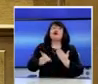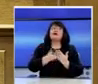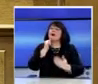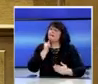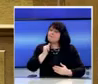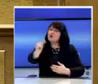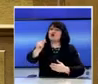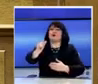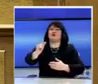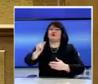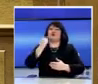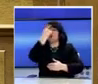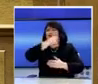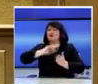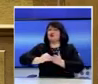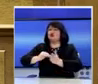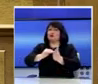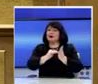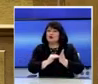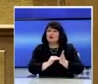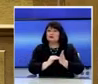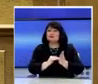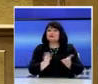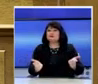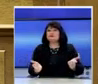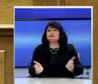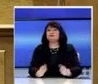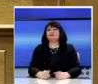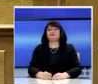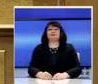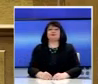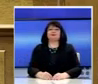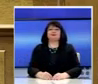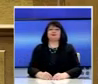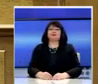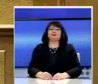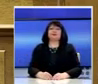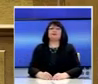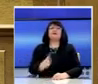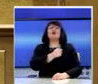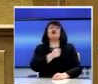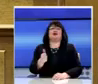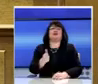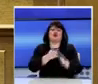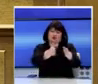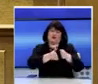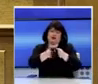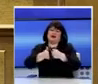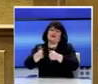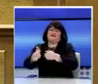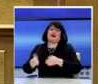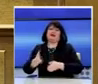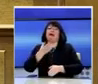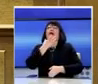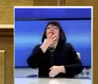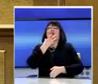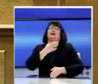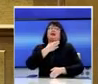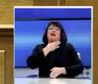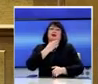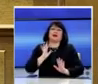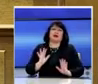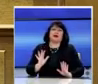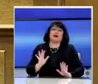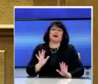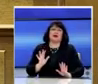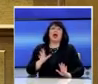μόνιμο προσωπικό, γιατί δεν είναι μόνο οι κλίνες στις μονάδες εντατικής θεραπείας, αλλά και οι